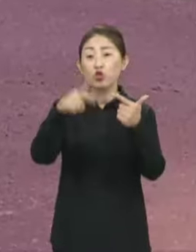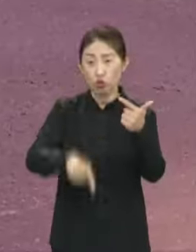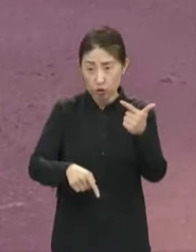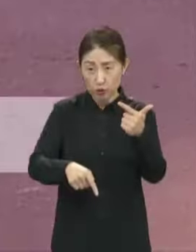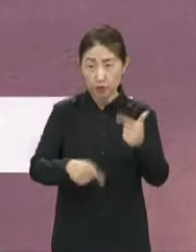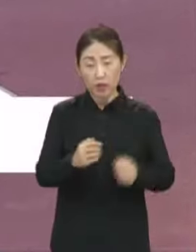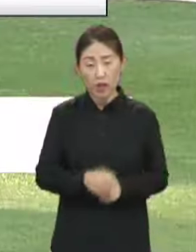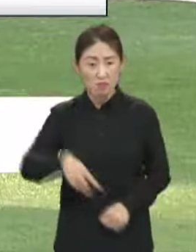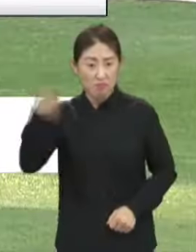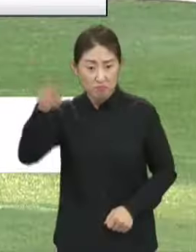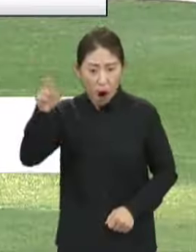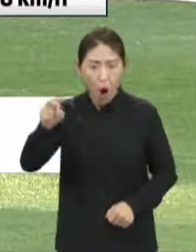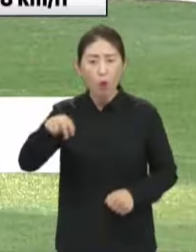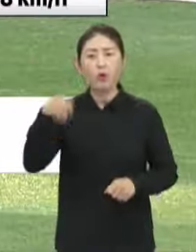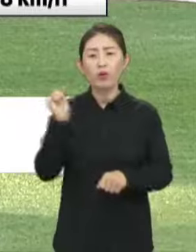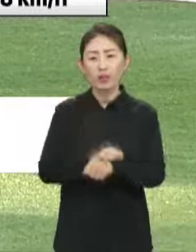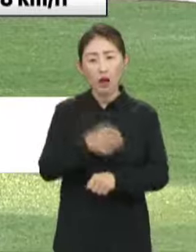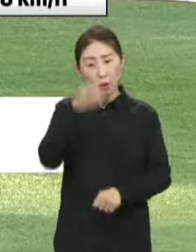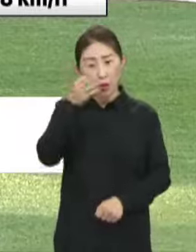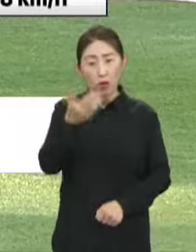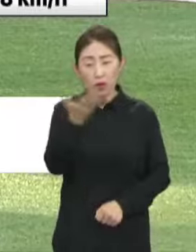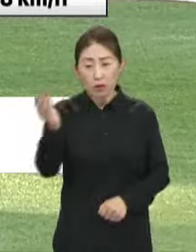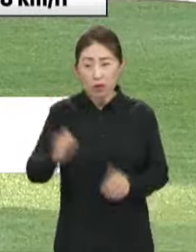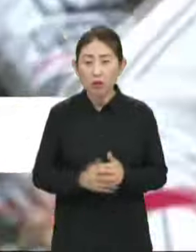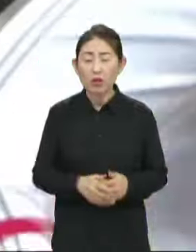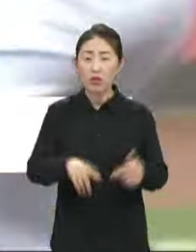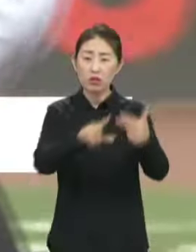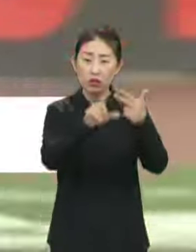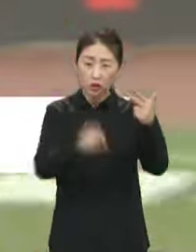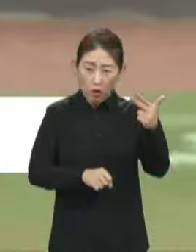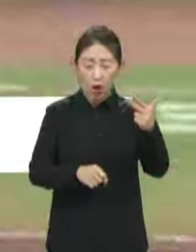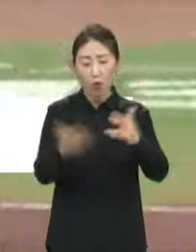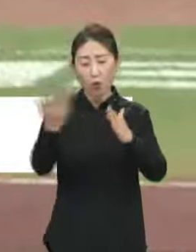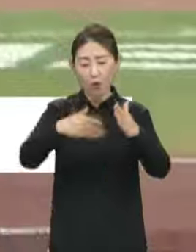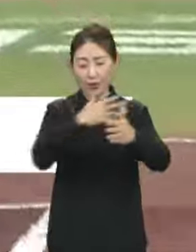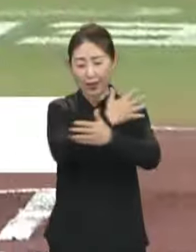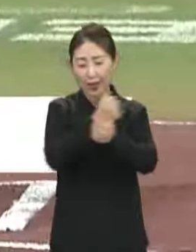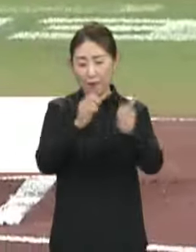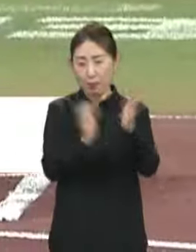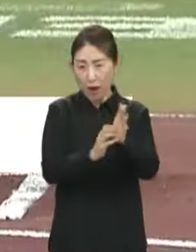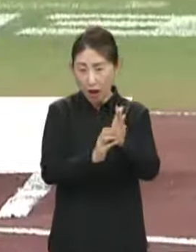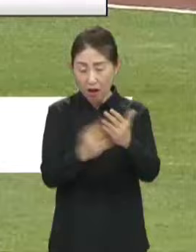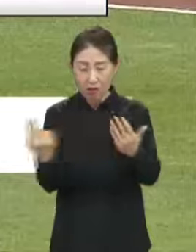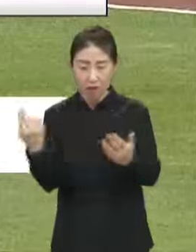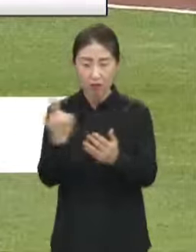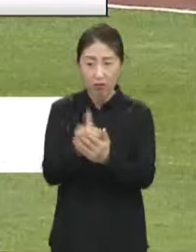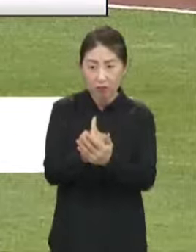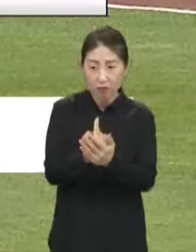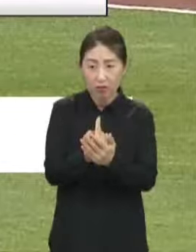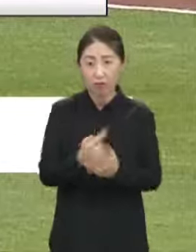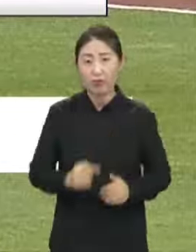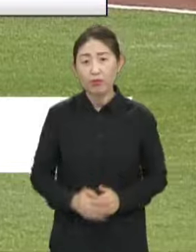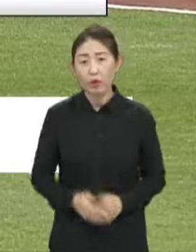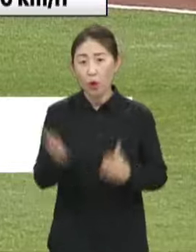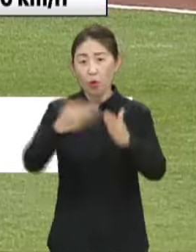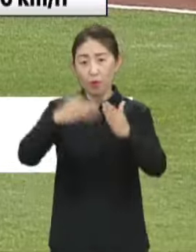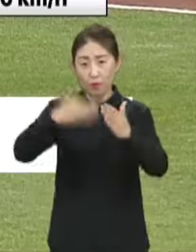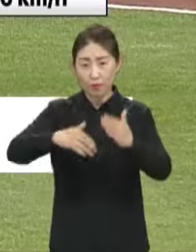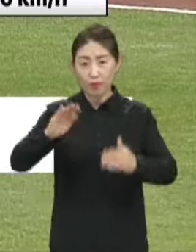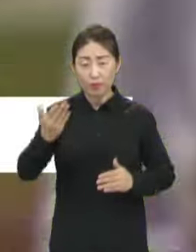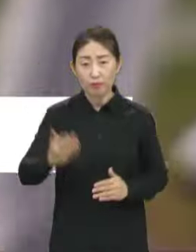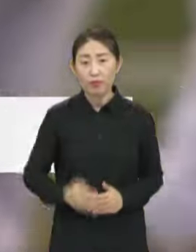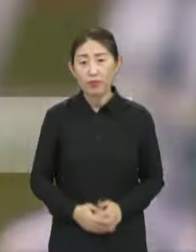와이스는 능력을 증명해 지난달 리그 최초 정식 계약을 끌어내고 이제는 팀에 없어서는 안 될 에이스가